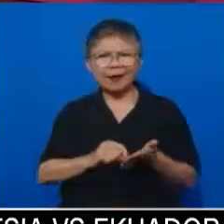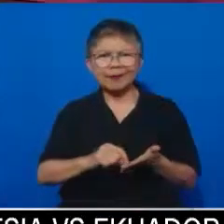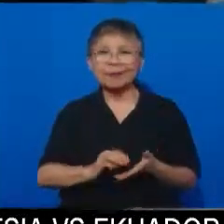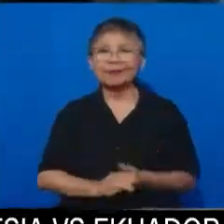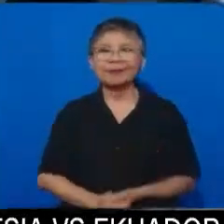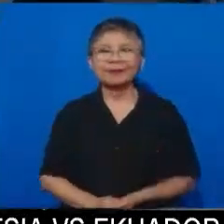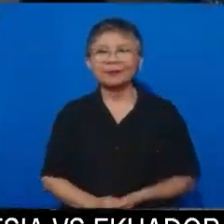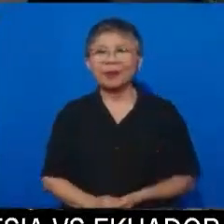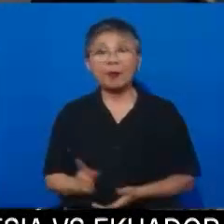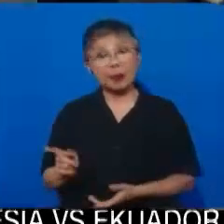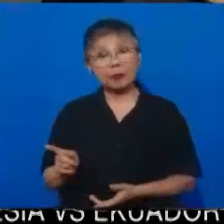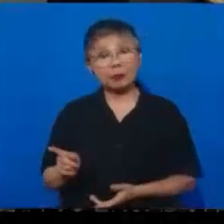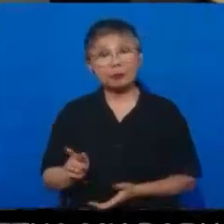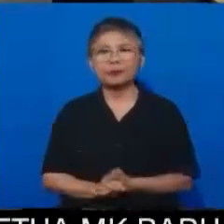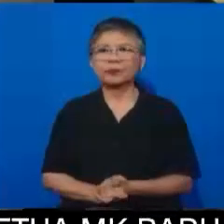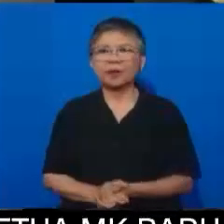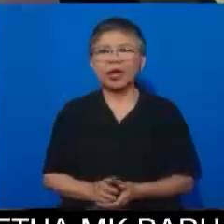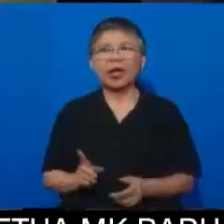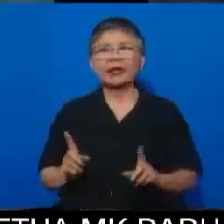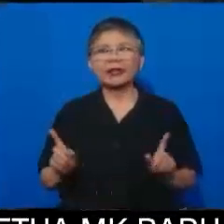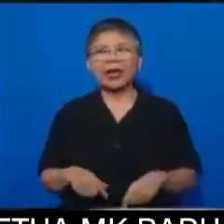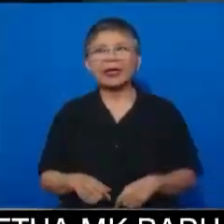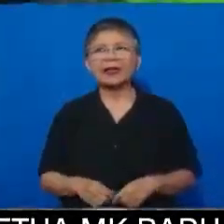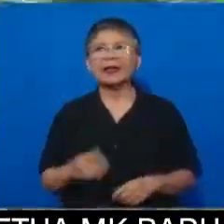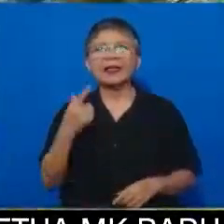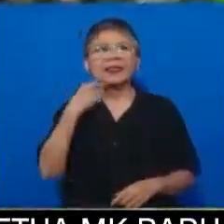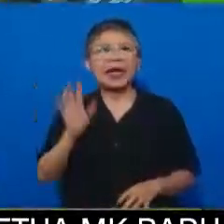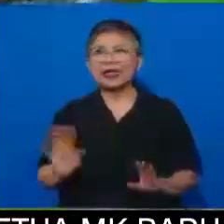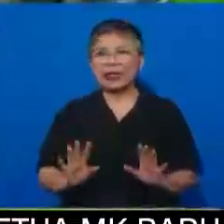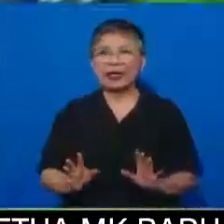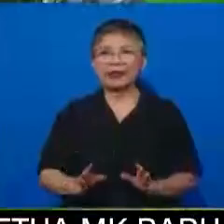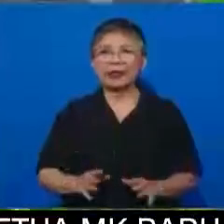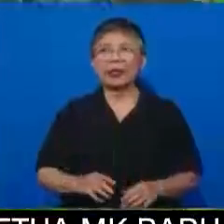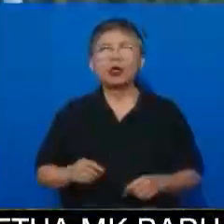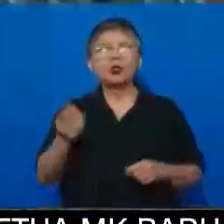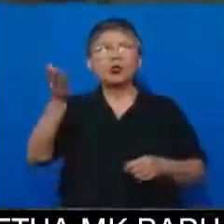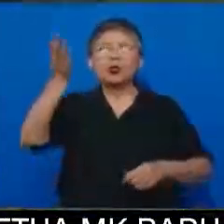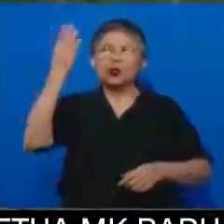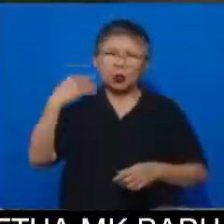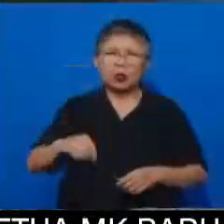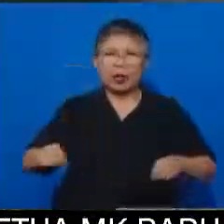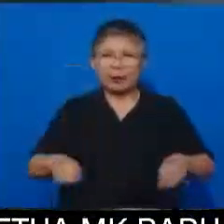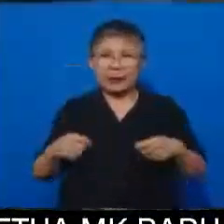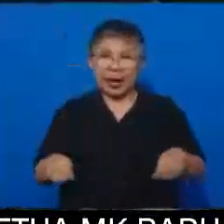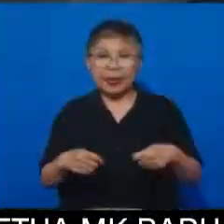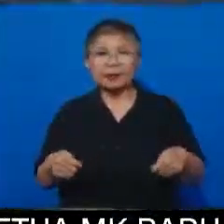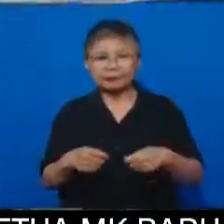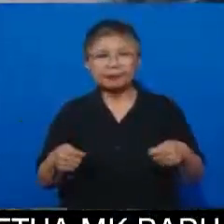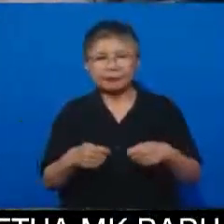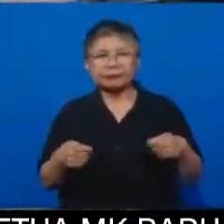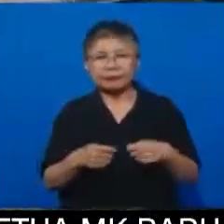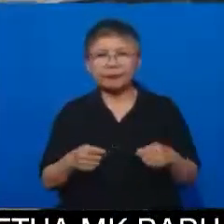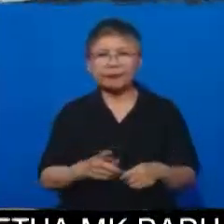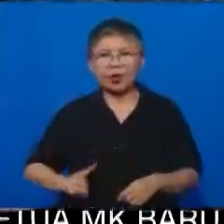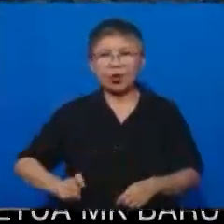ya nama belut elek sebenarnya ditemukan secara tidak sengaja oleh hajiur saat itu